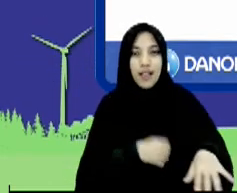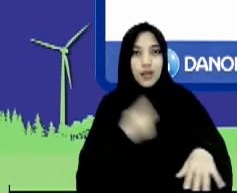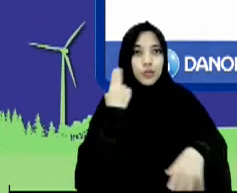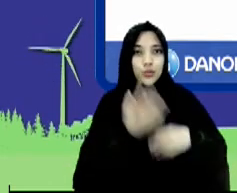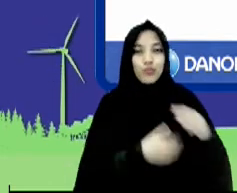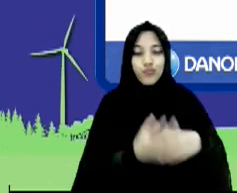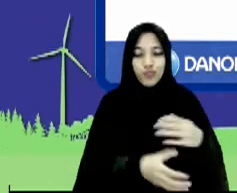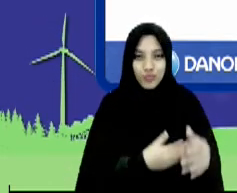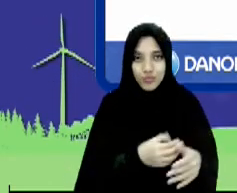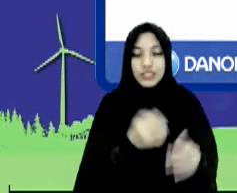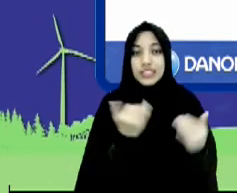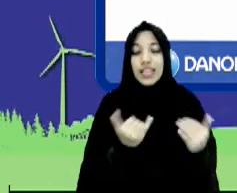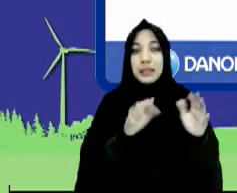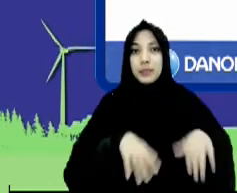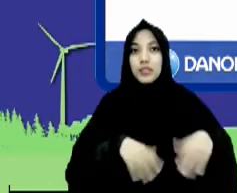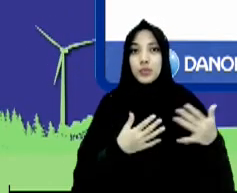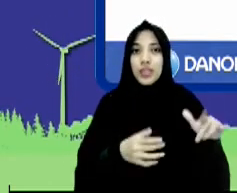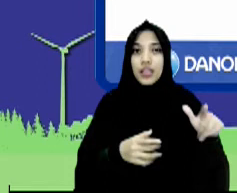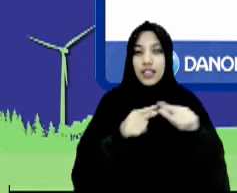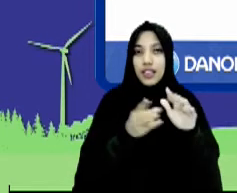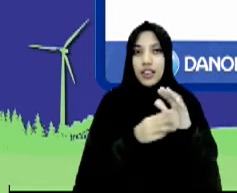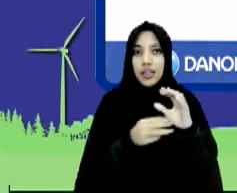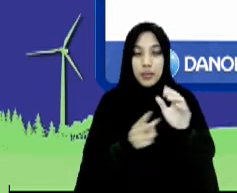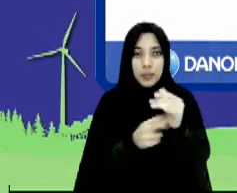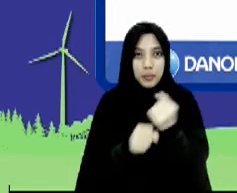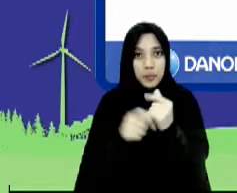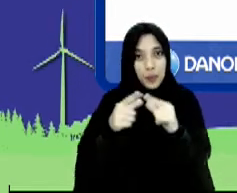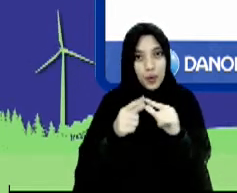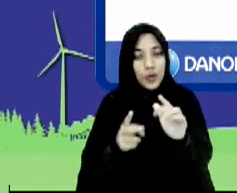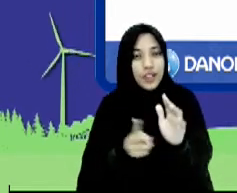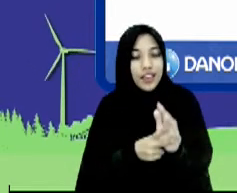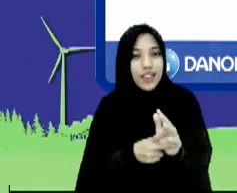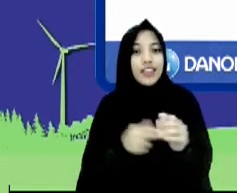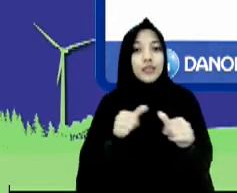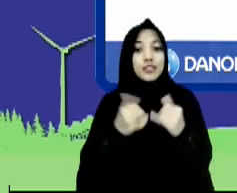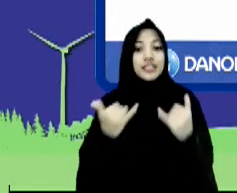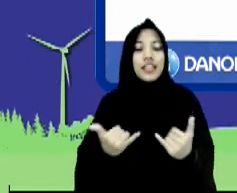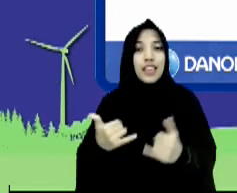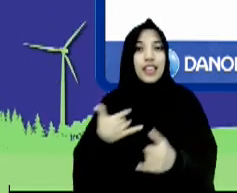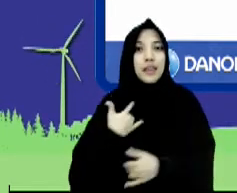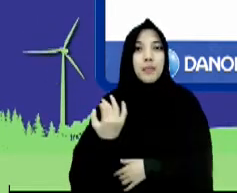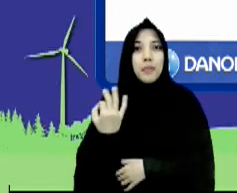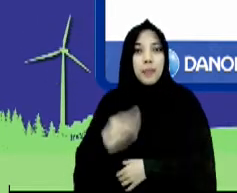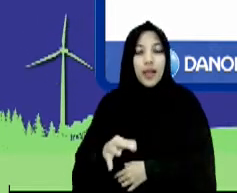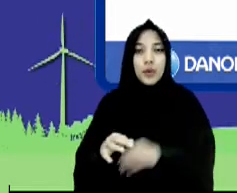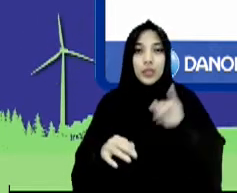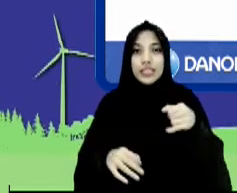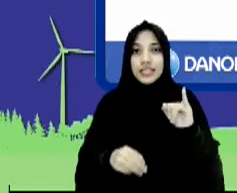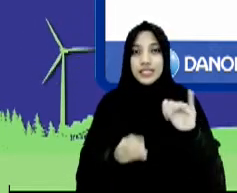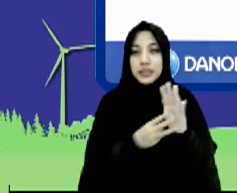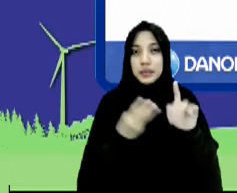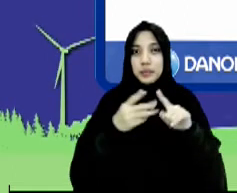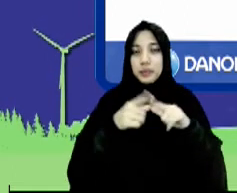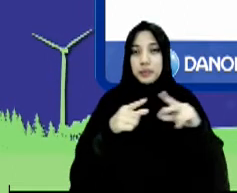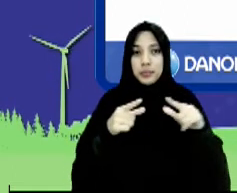ee dan kemarin yang baru saja diresmikan oleh pak luhud itu ee kita bangun di Jimbaran di mana dia bisa ee mengelola hingga